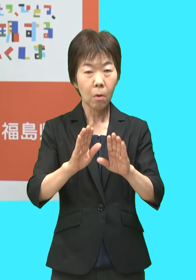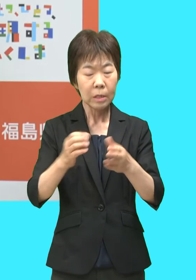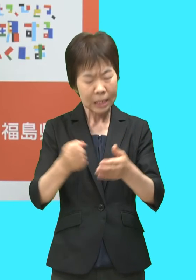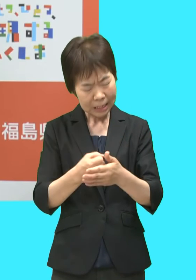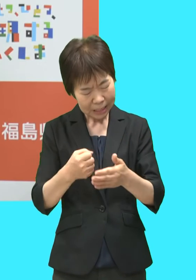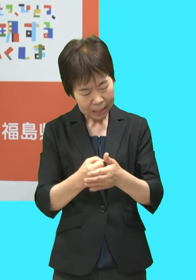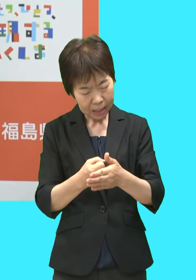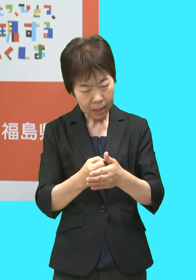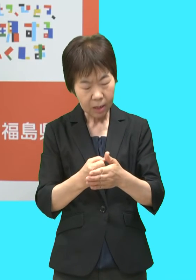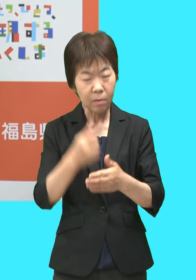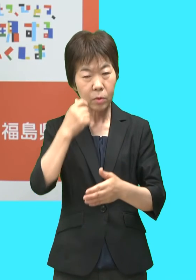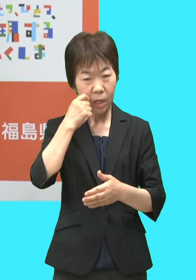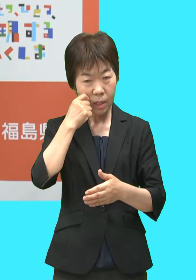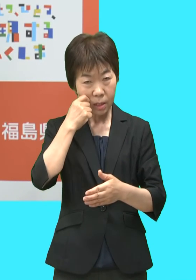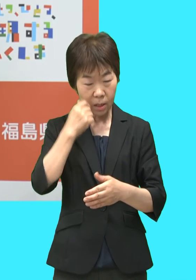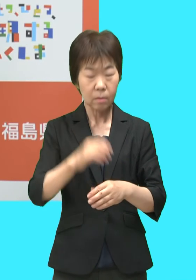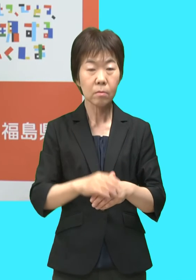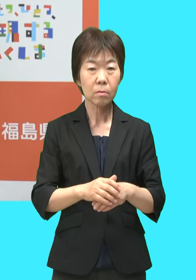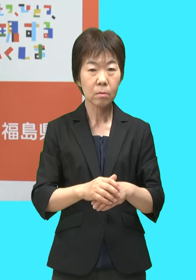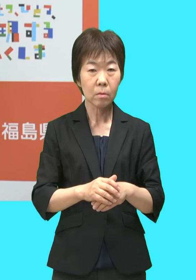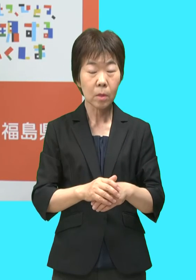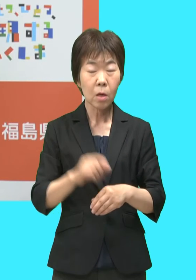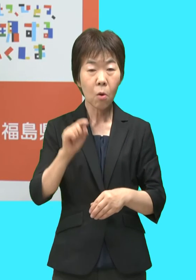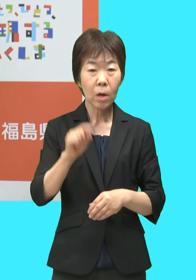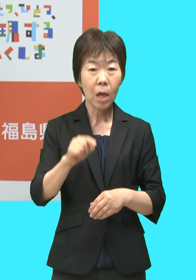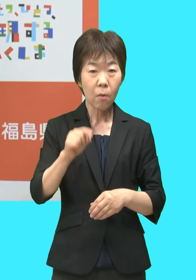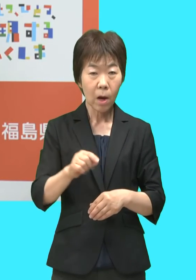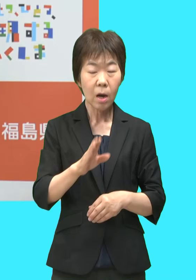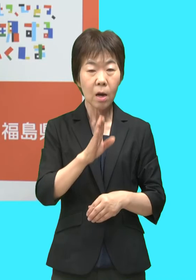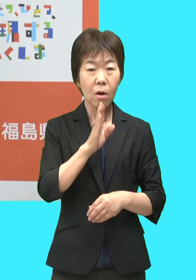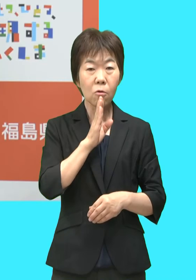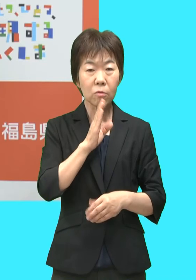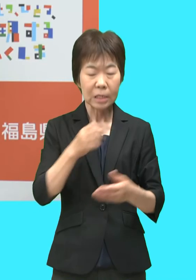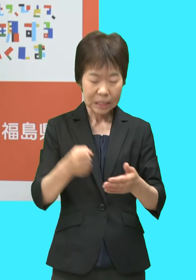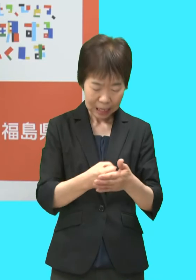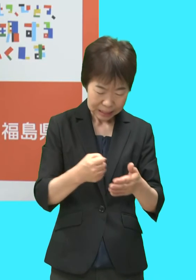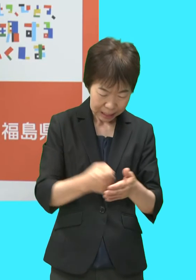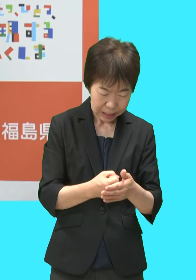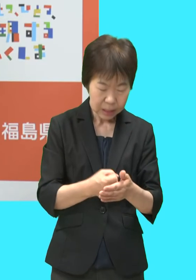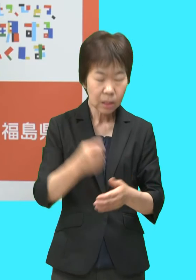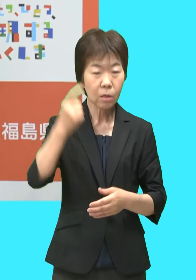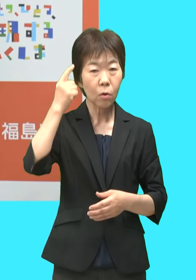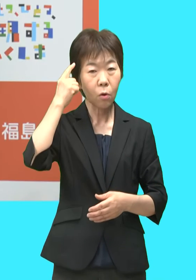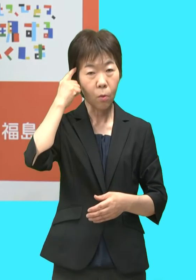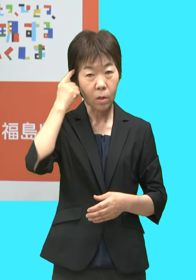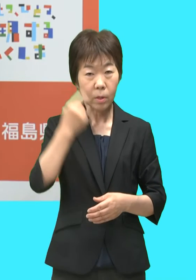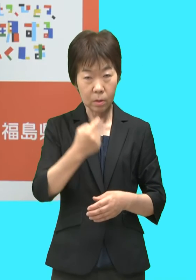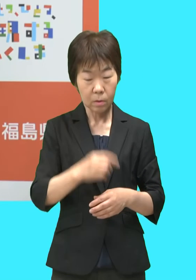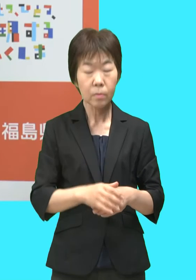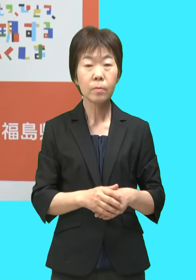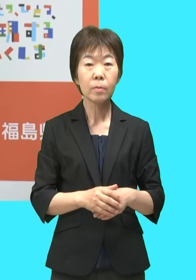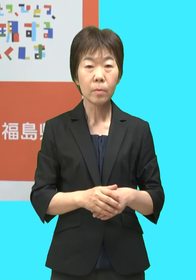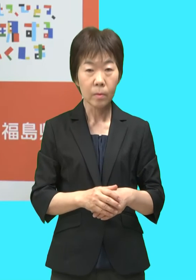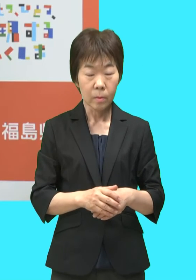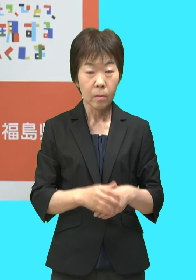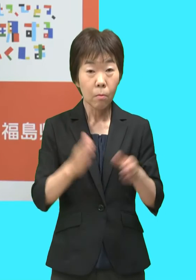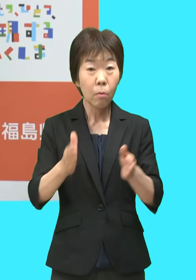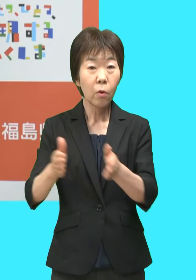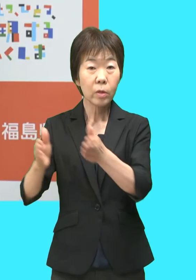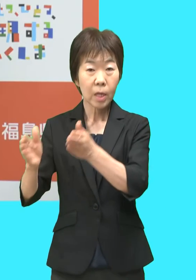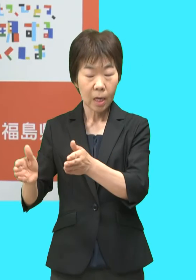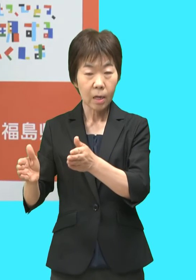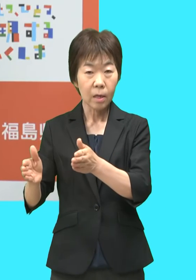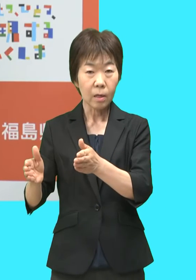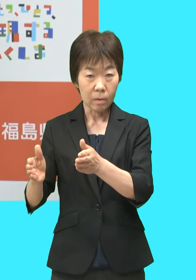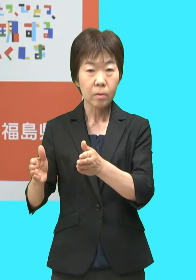通せなくなっています。そこは率直に言って本当に残念に思う部分があります。ただ一方で